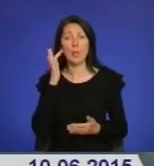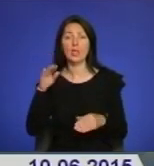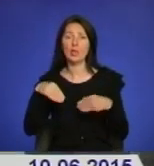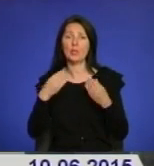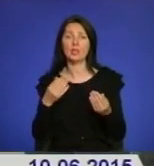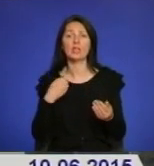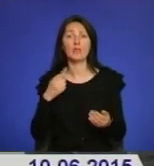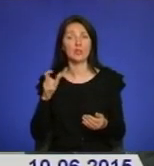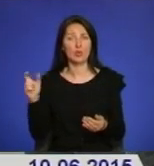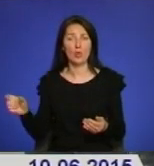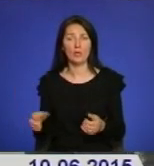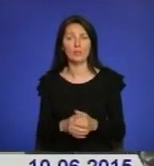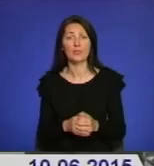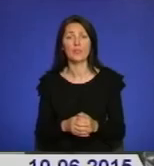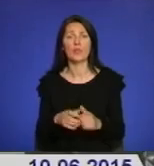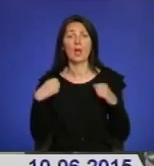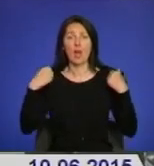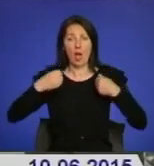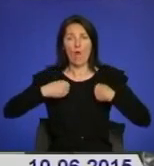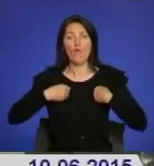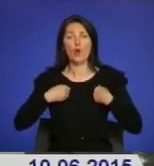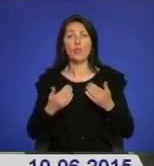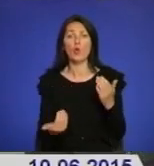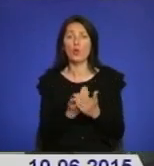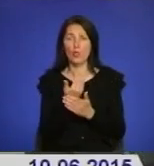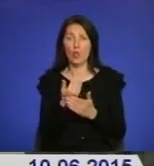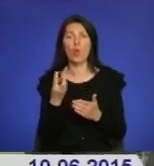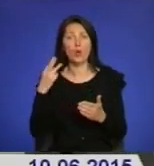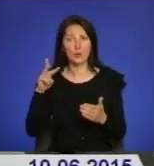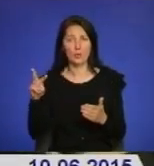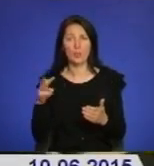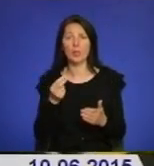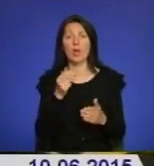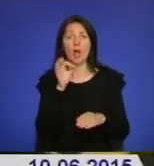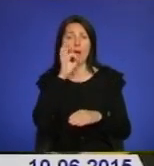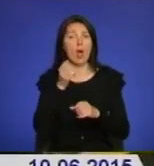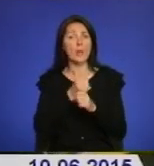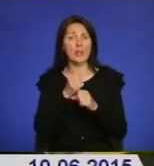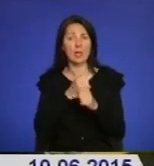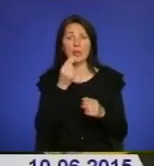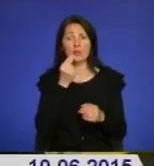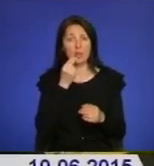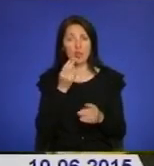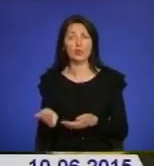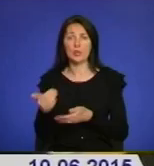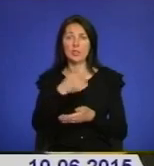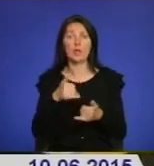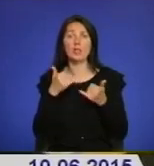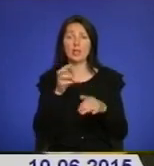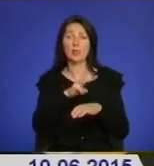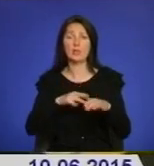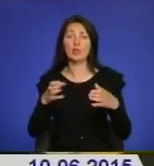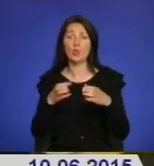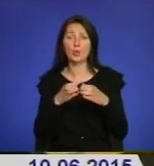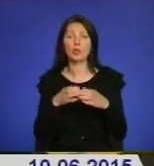далі. Форму нового взірця, взуття, медикаменти, продукти харчування зібрала для міліцейського батальйону громада